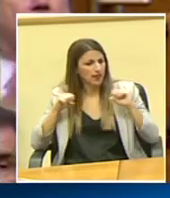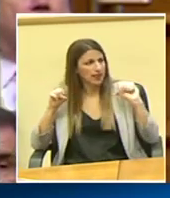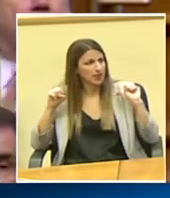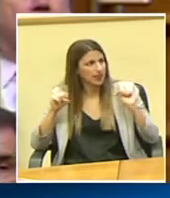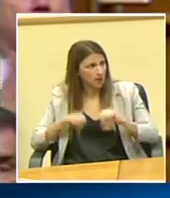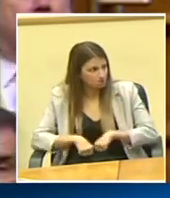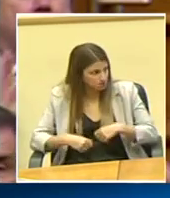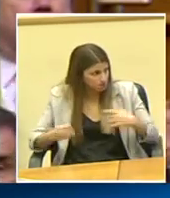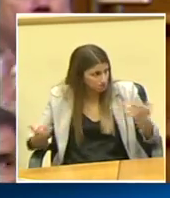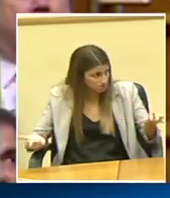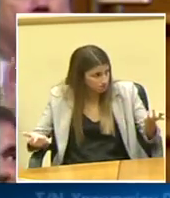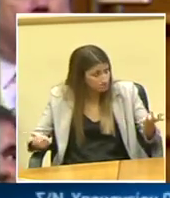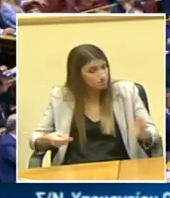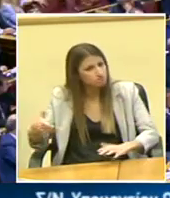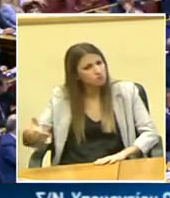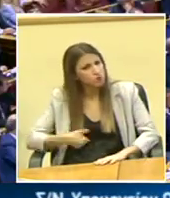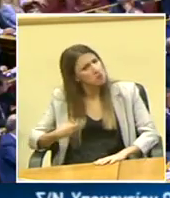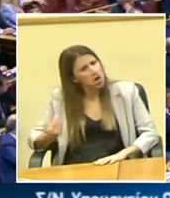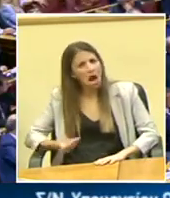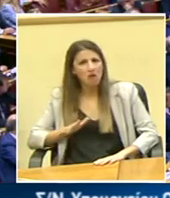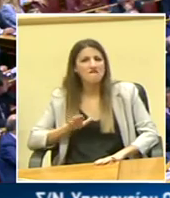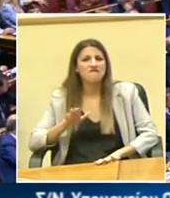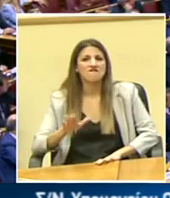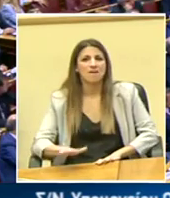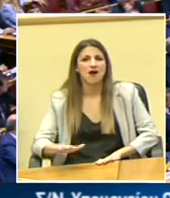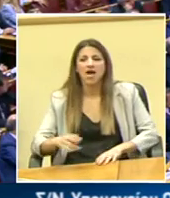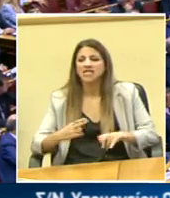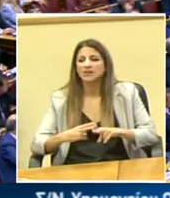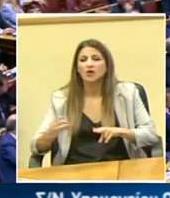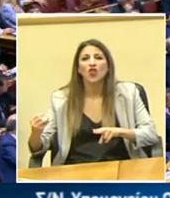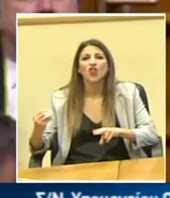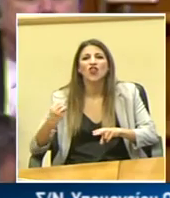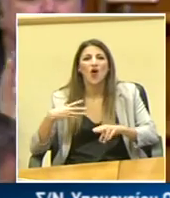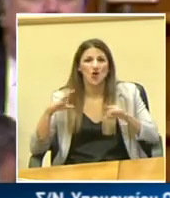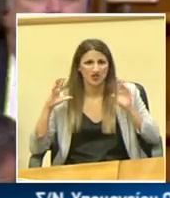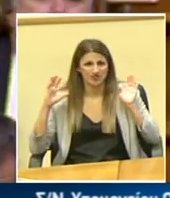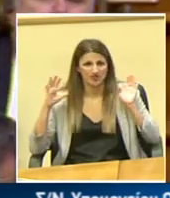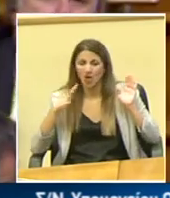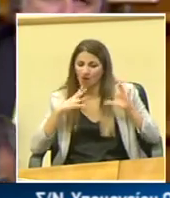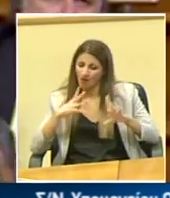να την εφεύρουμε. Είναι ένα πολύ σημαντικό δώρο που μου κάνετε αυτή την κρίσιμη στιγμή.